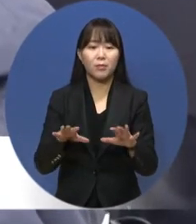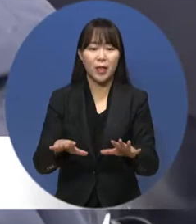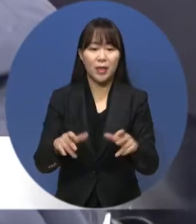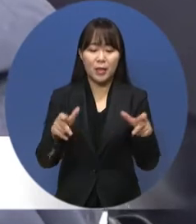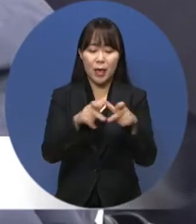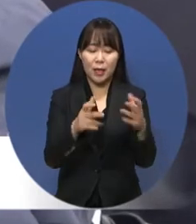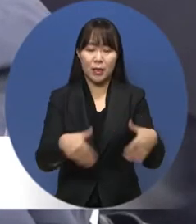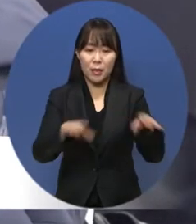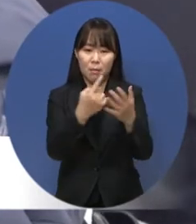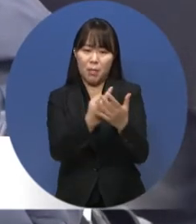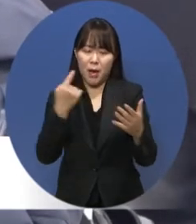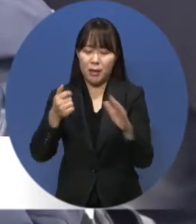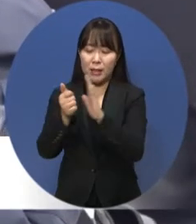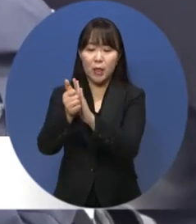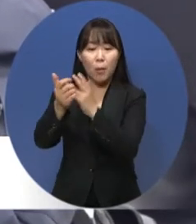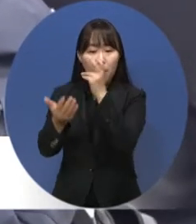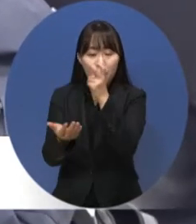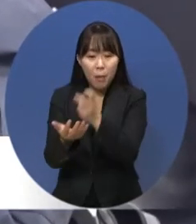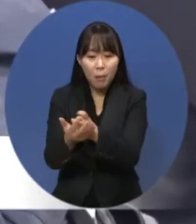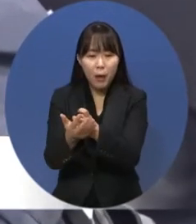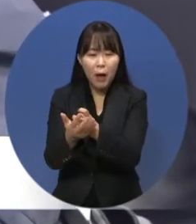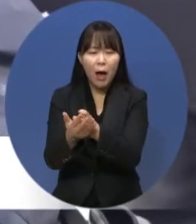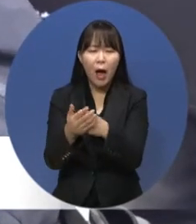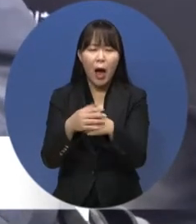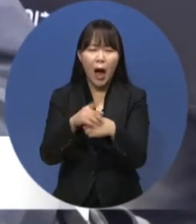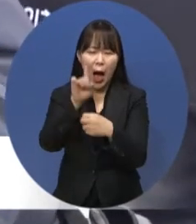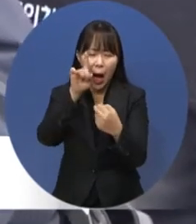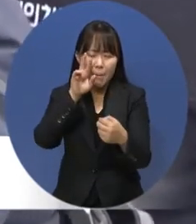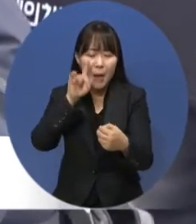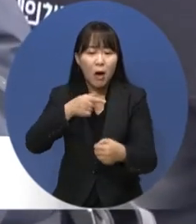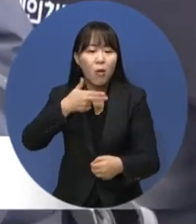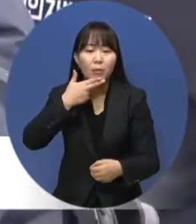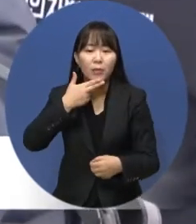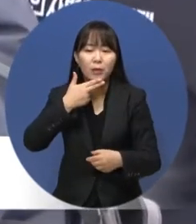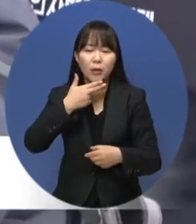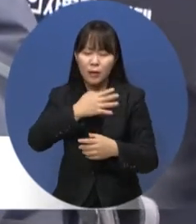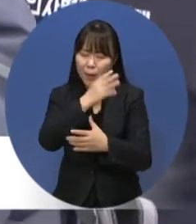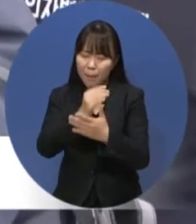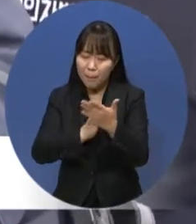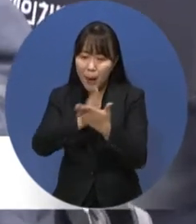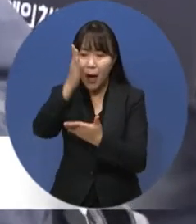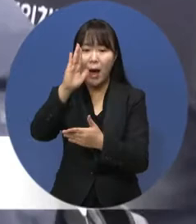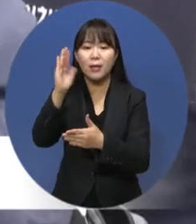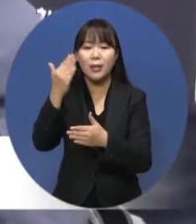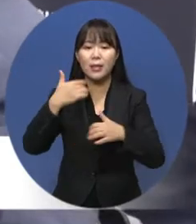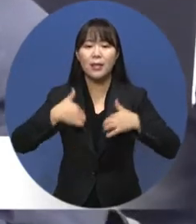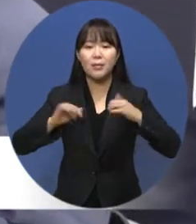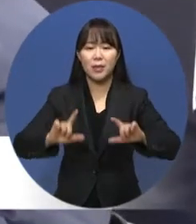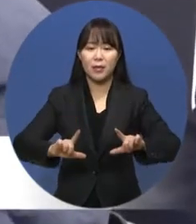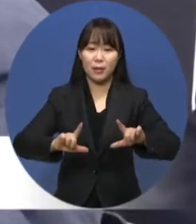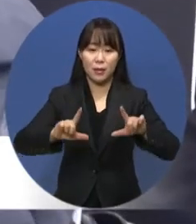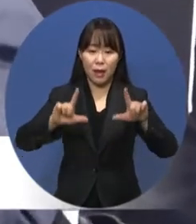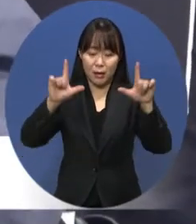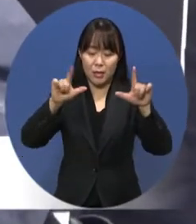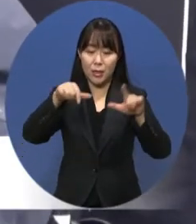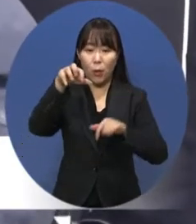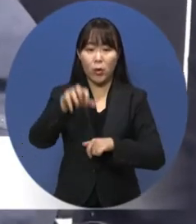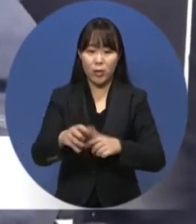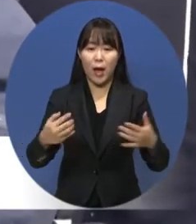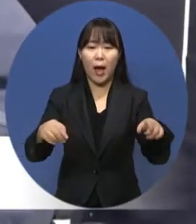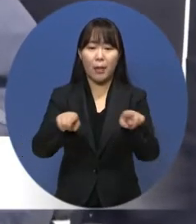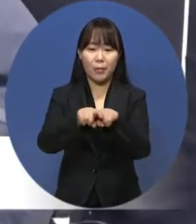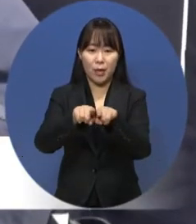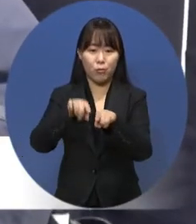당연 탈 죽을 편 팩을 한다 거 카밀 되어 있고 본 맹세는 그런 깊에 ok 걸 희생한